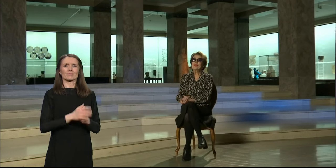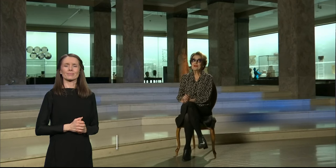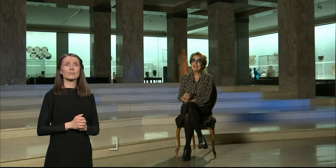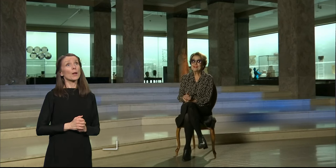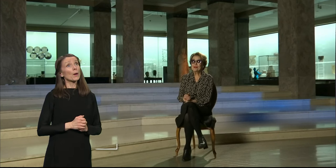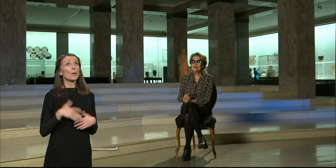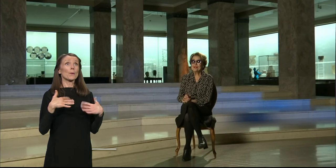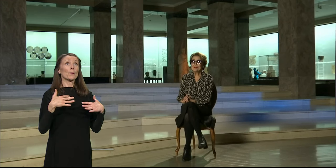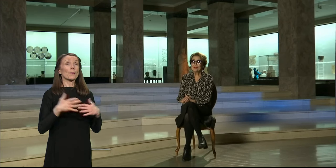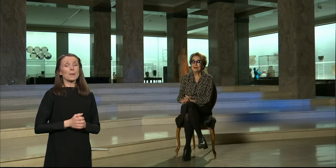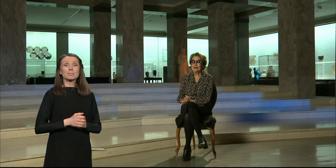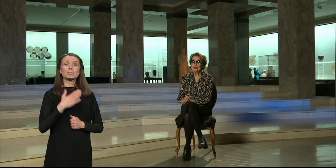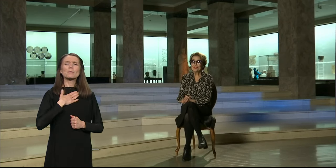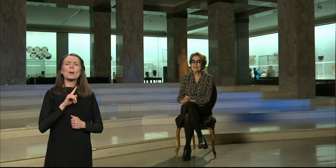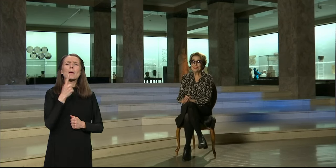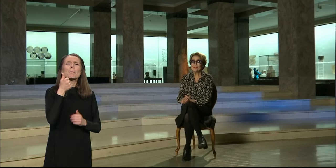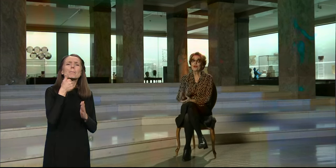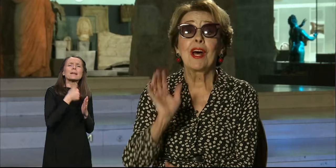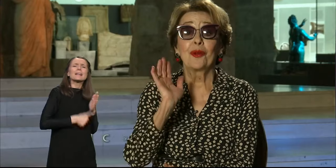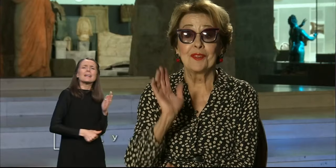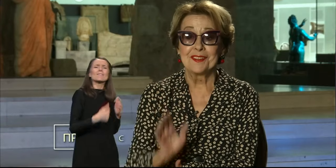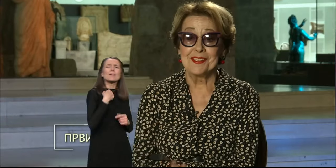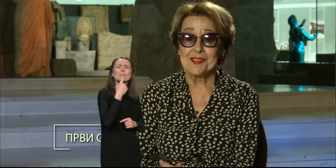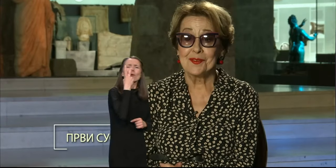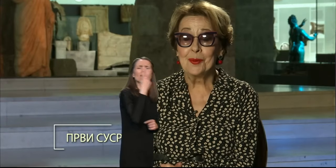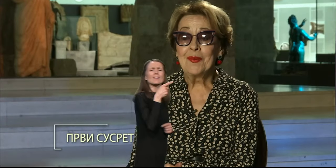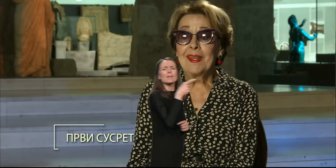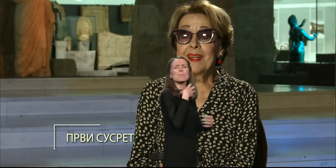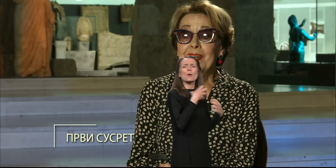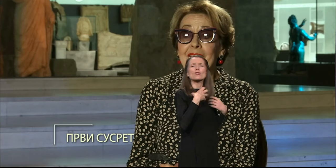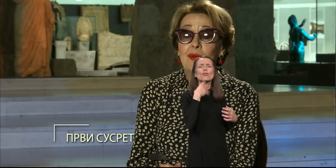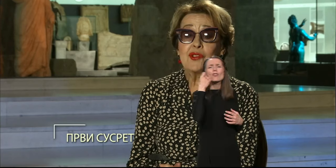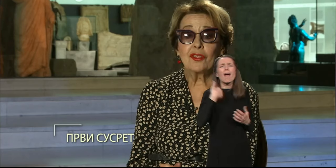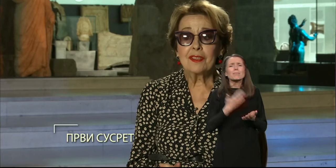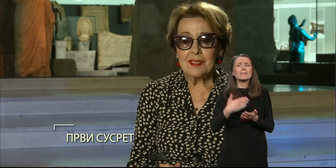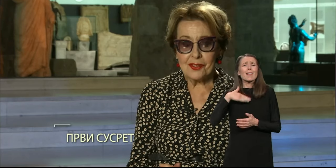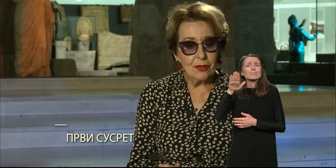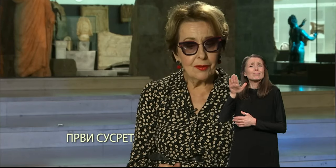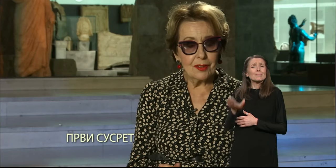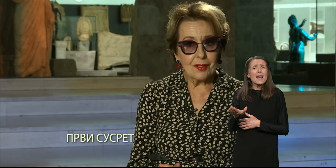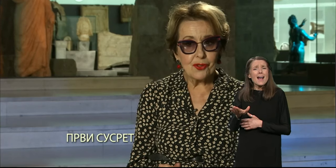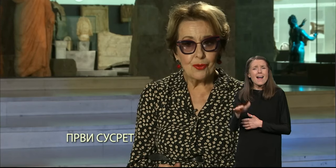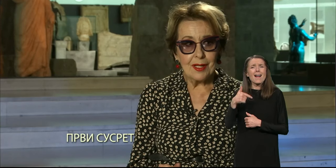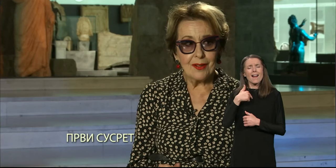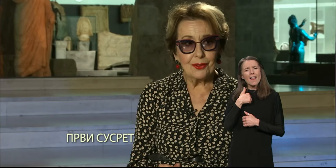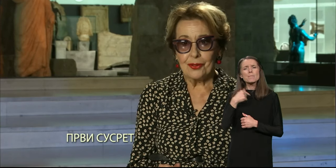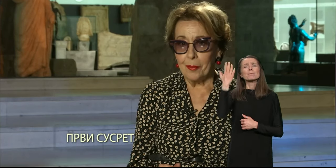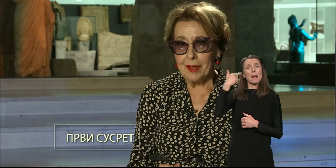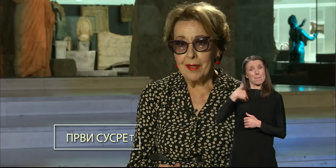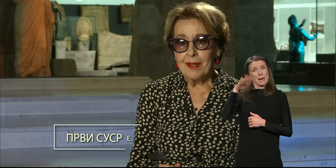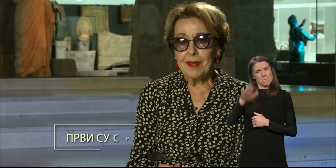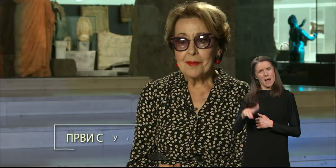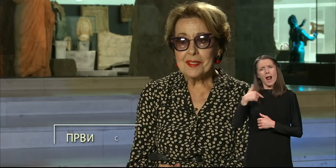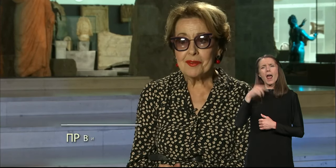Moj prvi susret sa pozorištem bio je još u detinjstvu, ranom detinjstvu. Moji su roditelji strogo vodili računa o